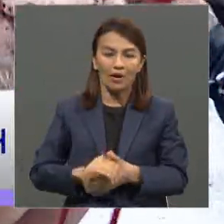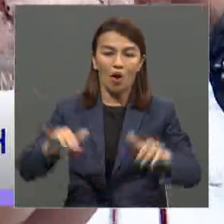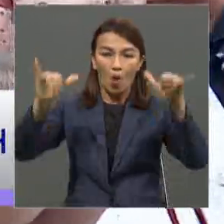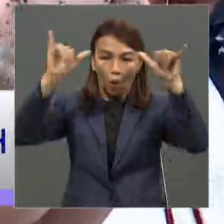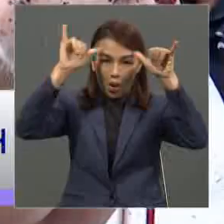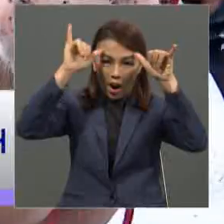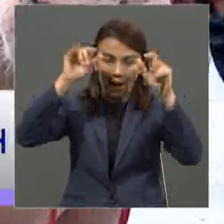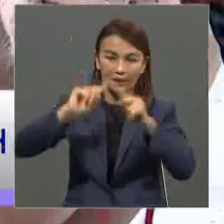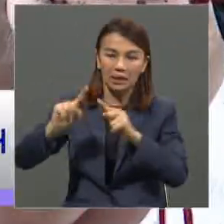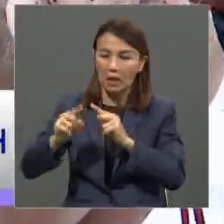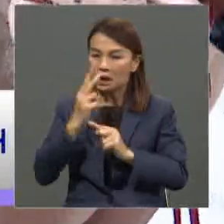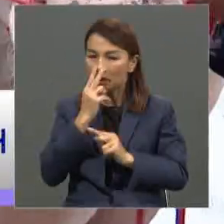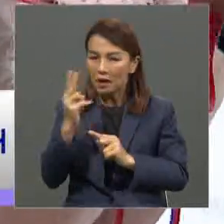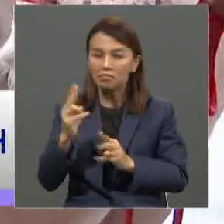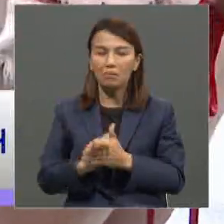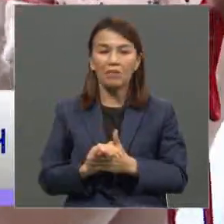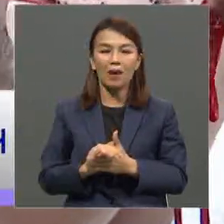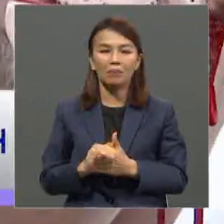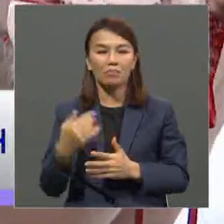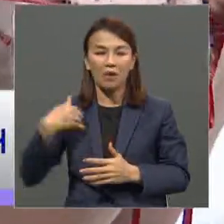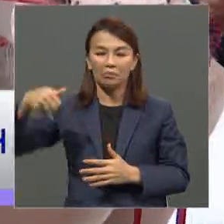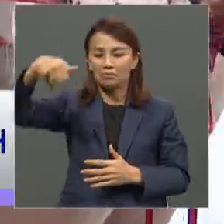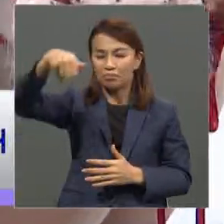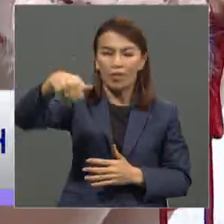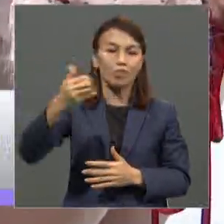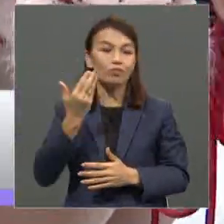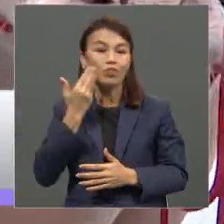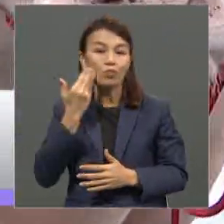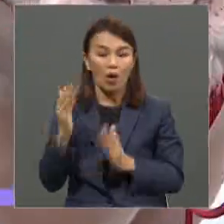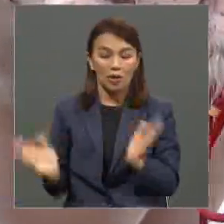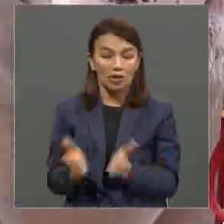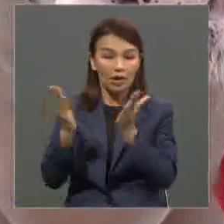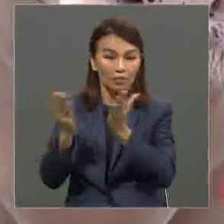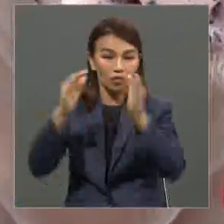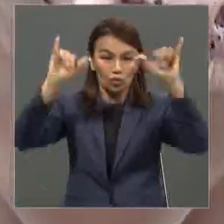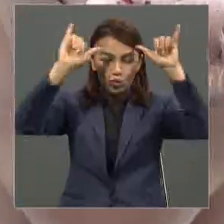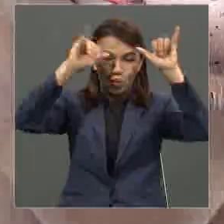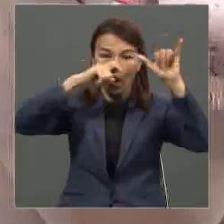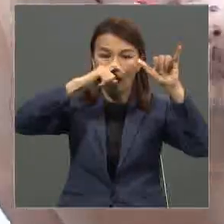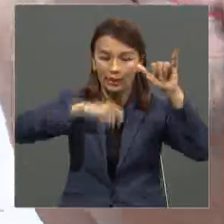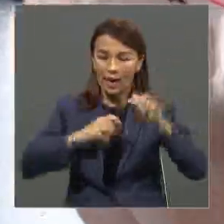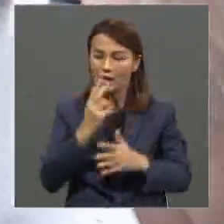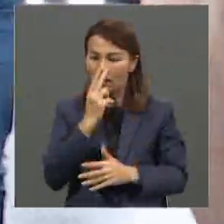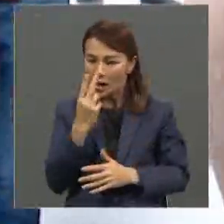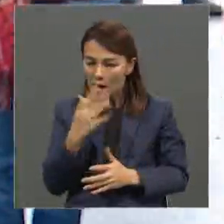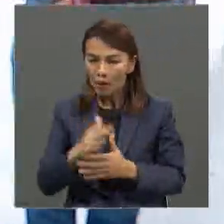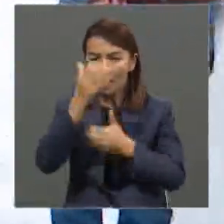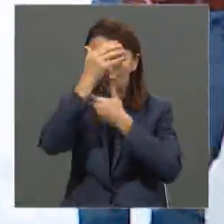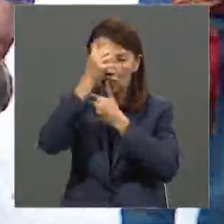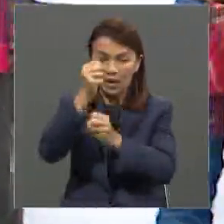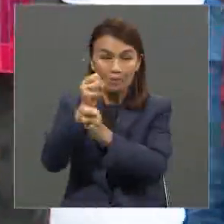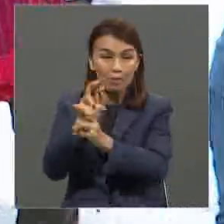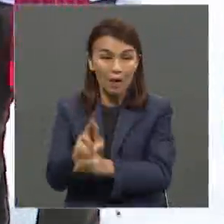ประเทศก็จะไปโชว์ตัวด้วยนายกรัฐมนตรีเองสนับสนุนควควไทยให้เป็นหนึ่งในซอพาเวอร์ที่น่าสนใจซึ่งหลังจากการ